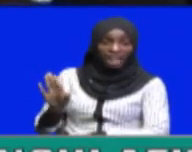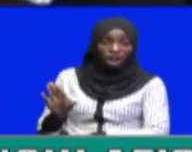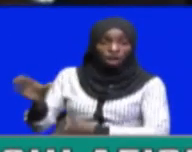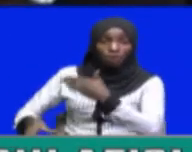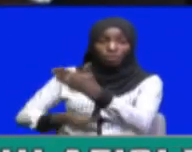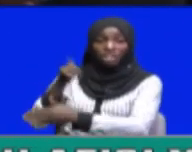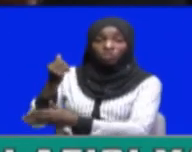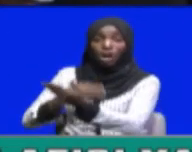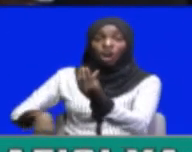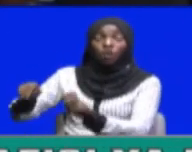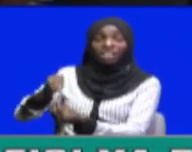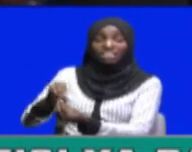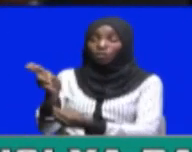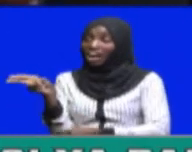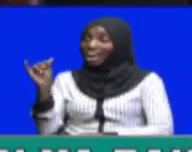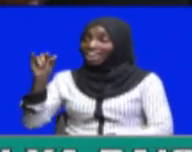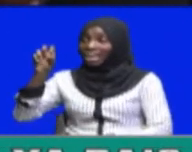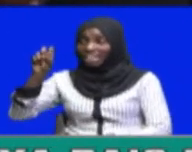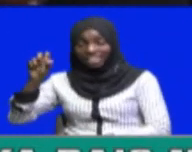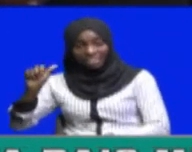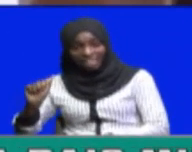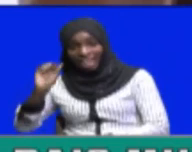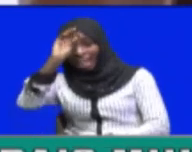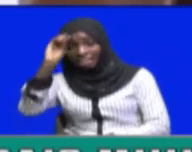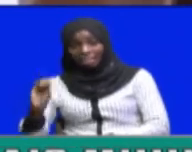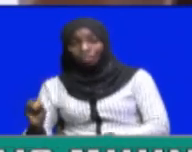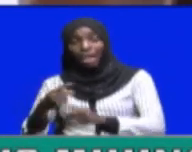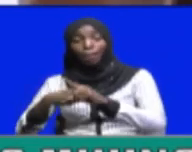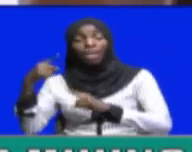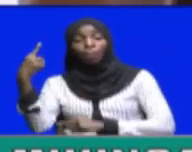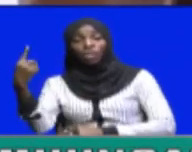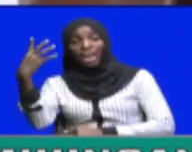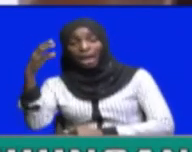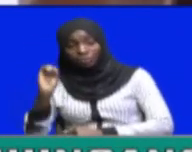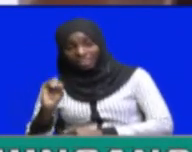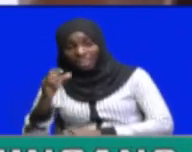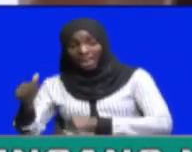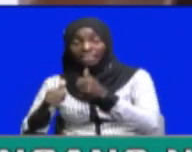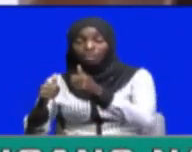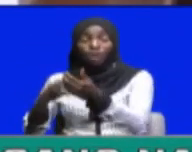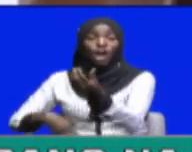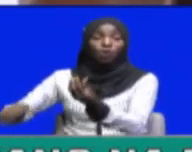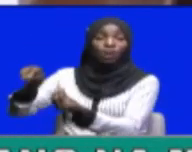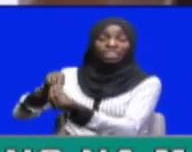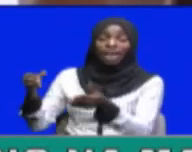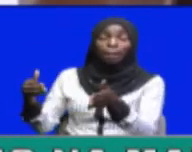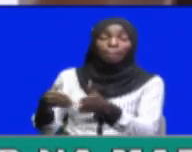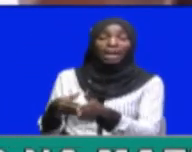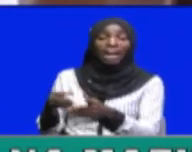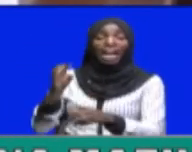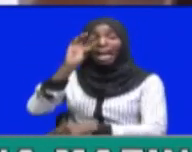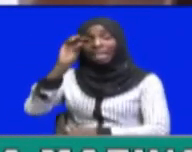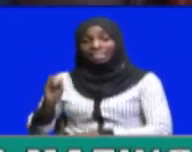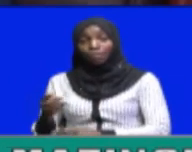imefanikiwa kuongezeka kwa hisa yake ya 150% ikitarajiwa kupanda zaidi kwa 250%